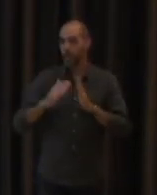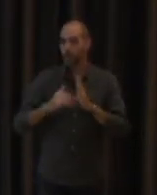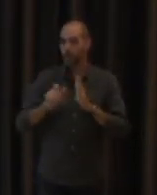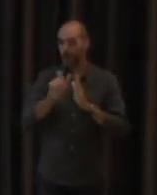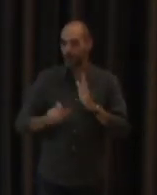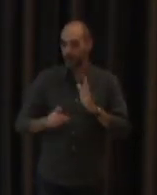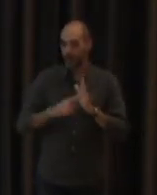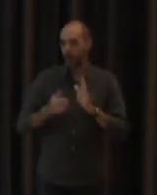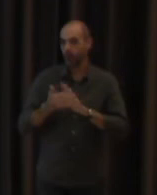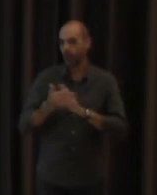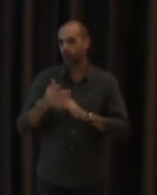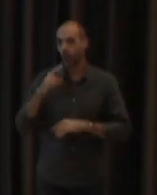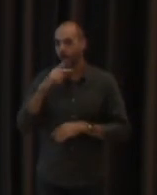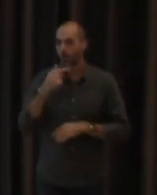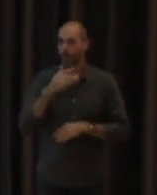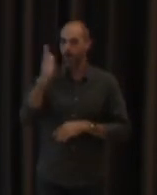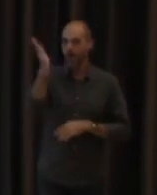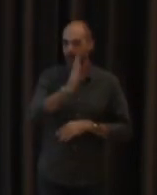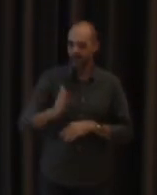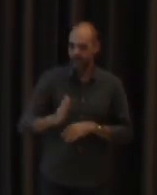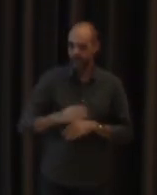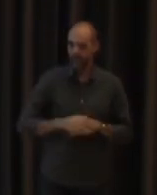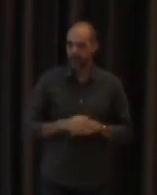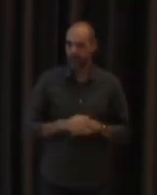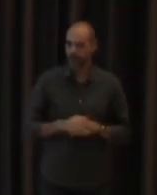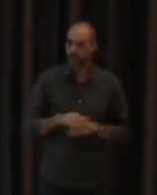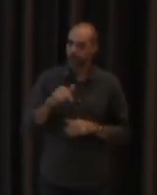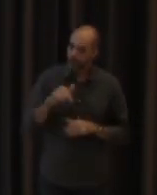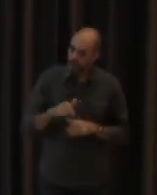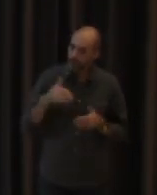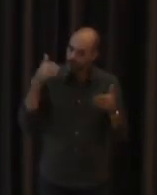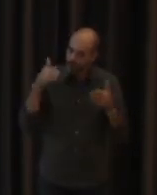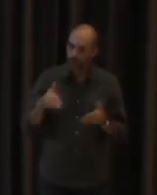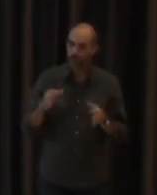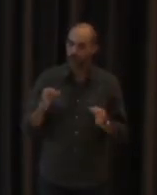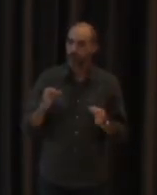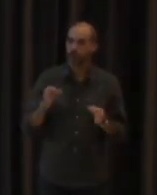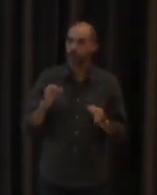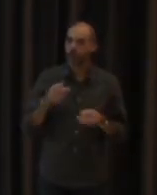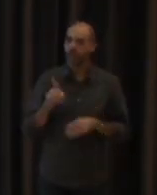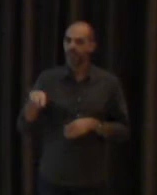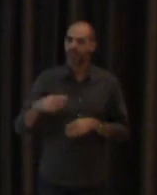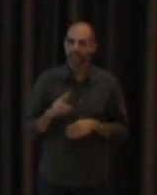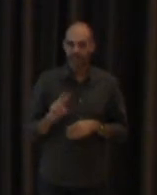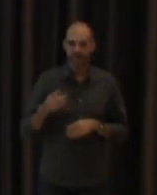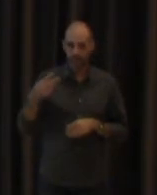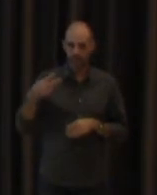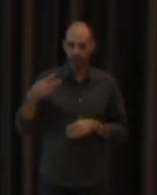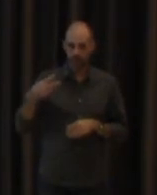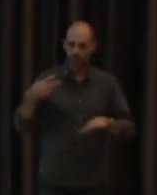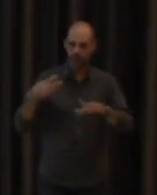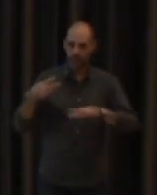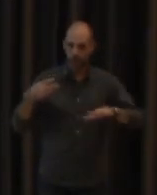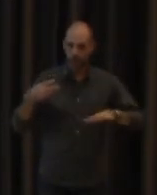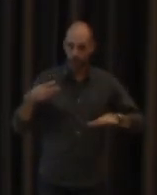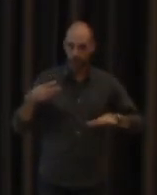els parlars de la franja, hem dit. Avui aquí ens centrarem només en els parlars amb la dicció binària de lloc i aquests són